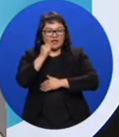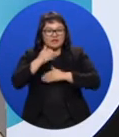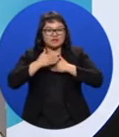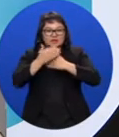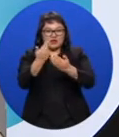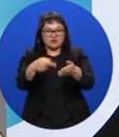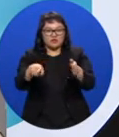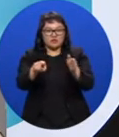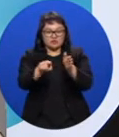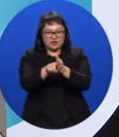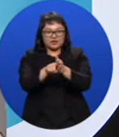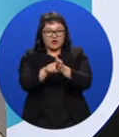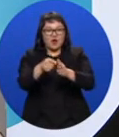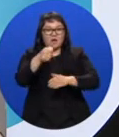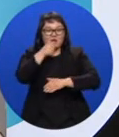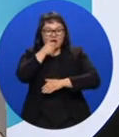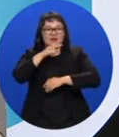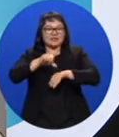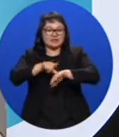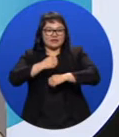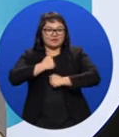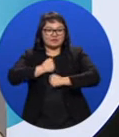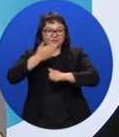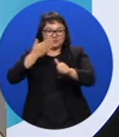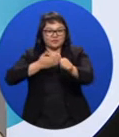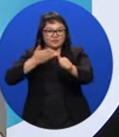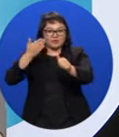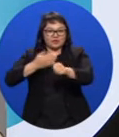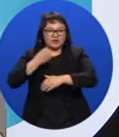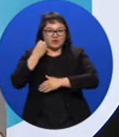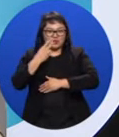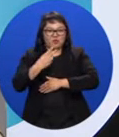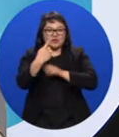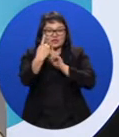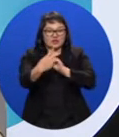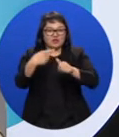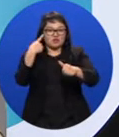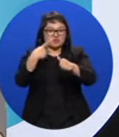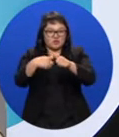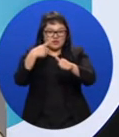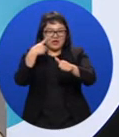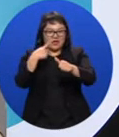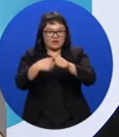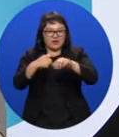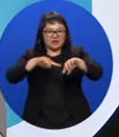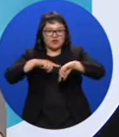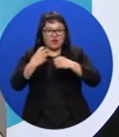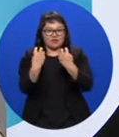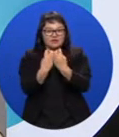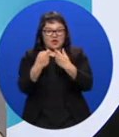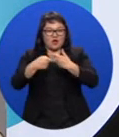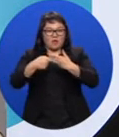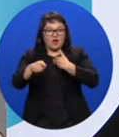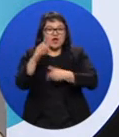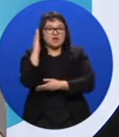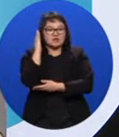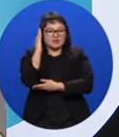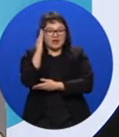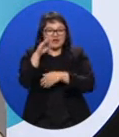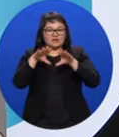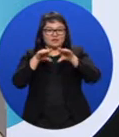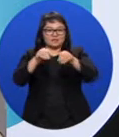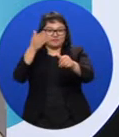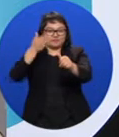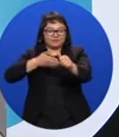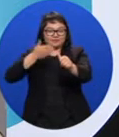위해서 발언 시간을 지켜주시기 바랍니다. 또한 상대 후보를 비방하거나 정책을 벗어난 인신공격성 발언은